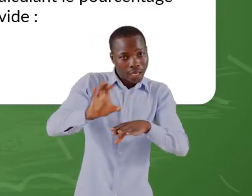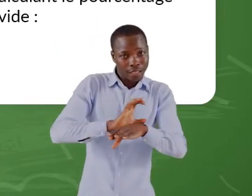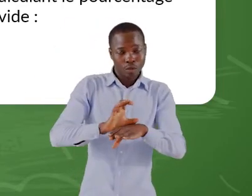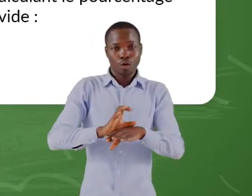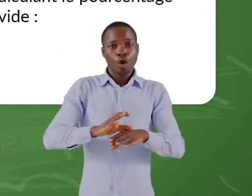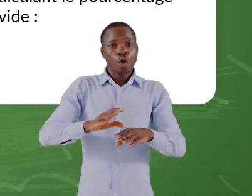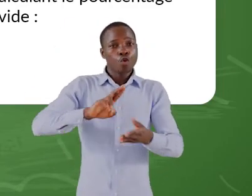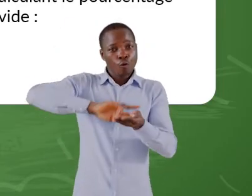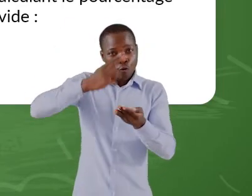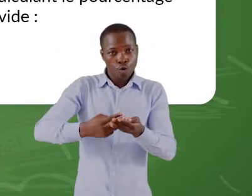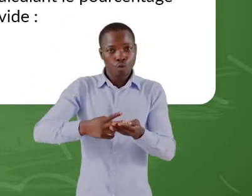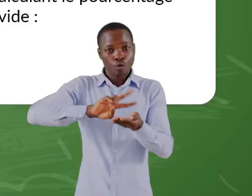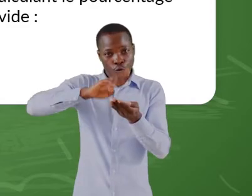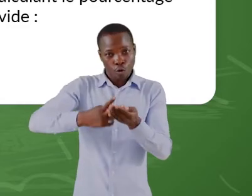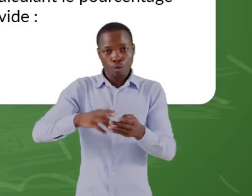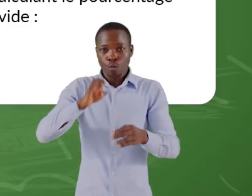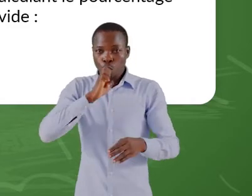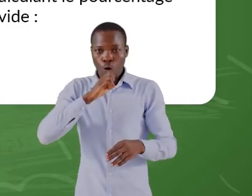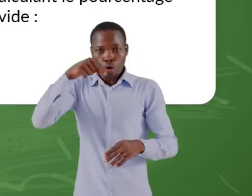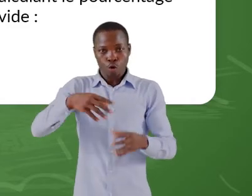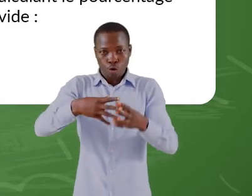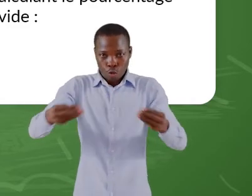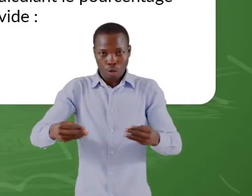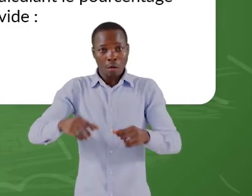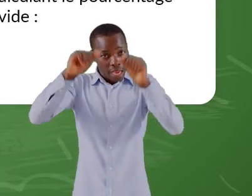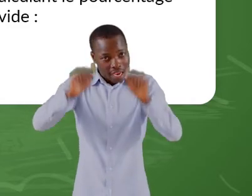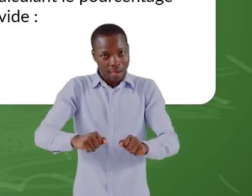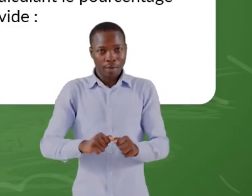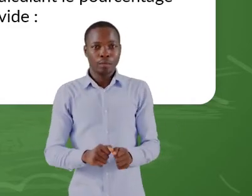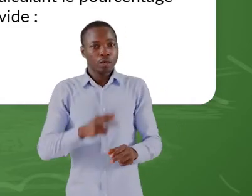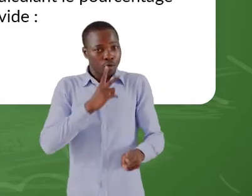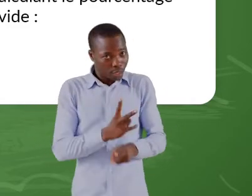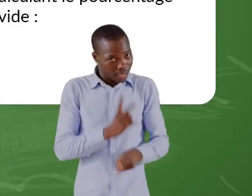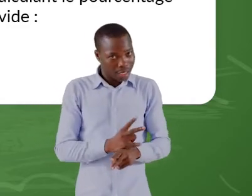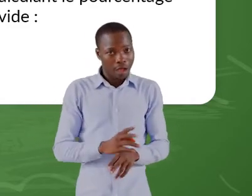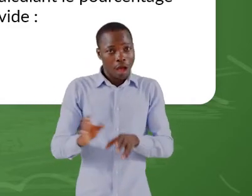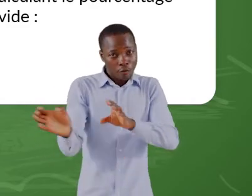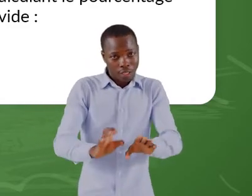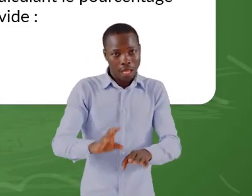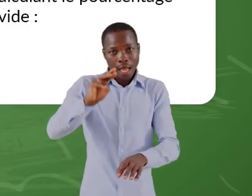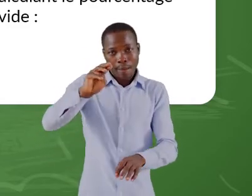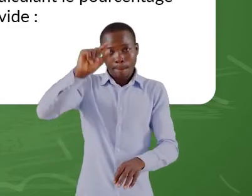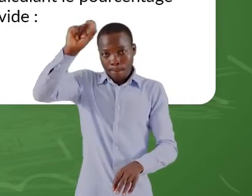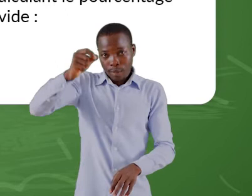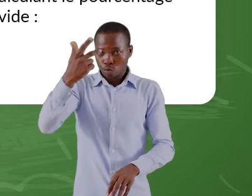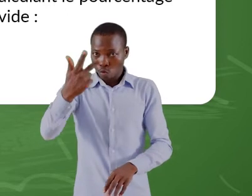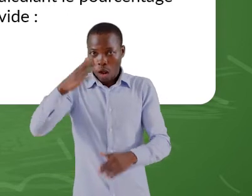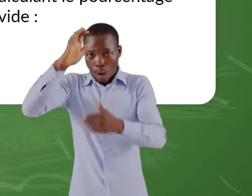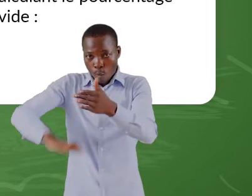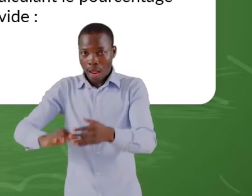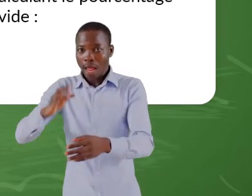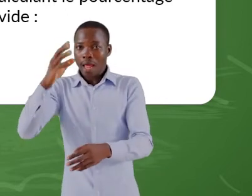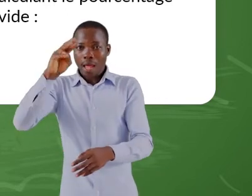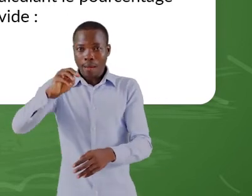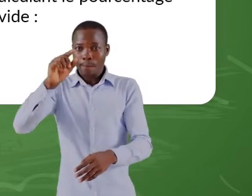est capable de retenir en faisant la différence M'3 moins M'1. On